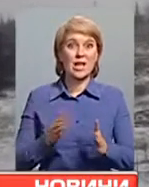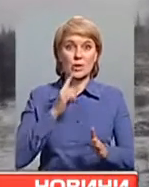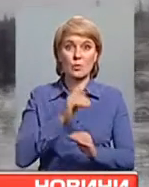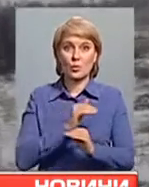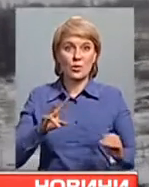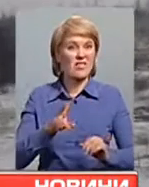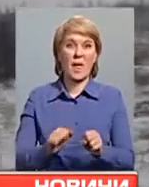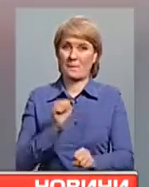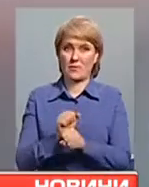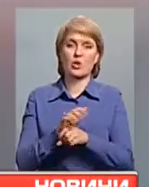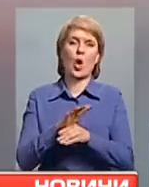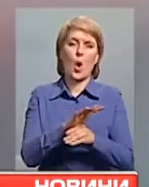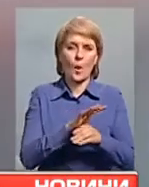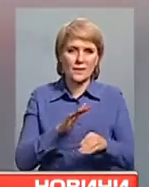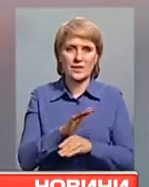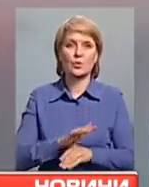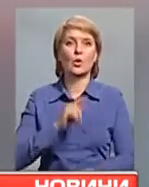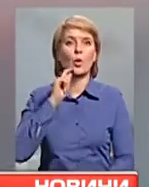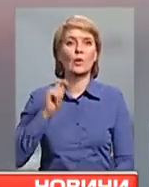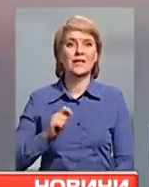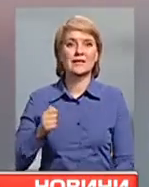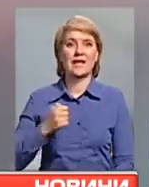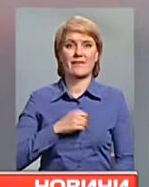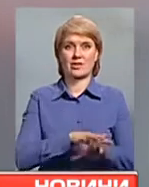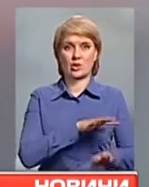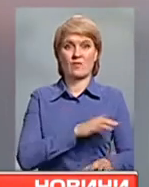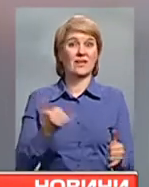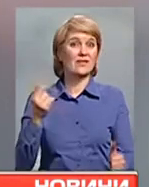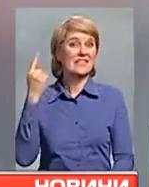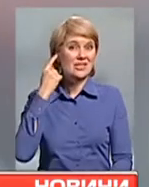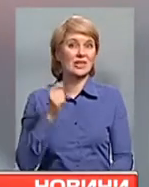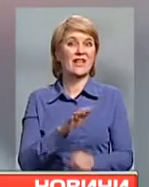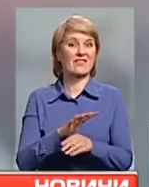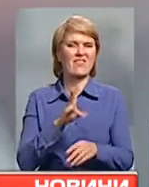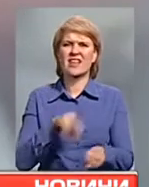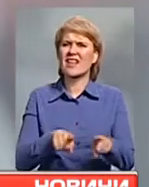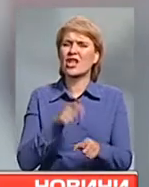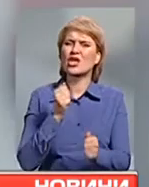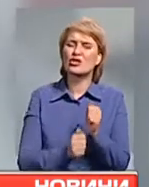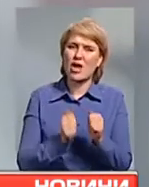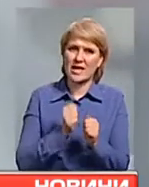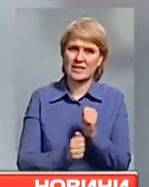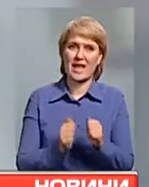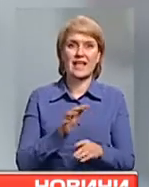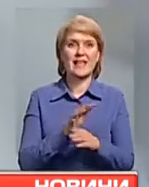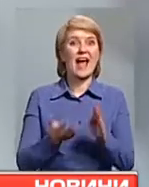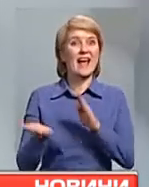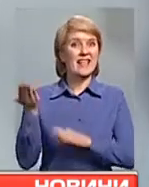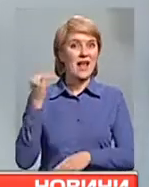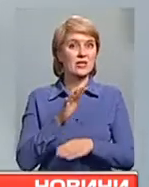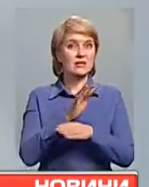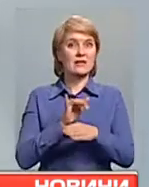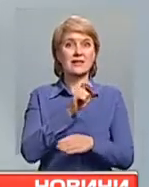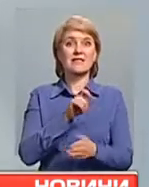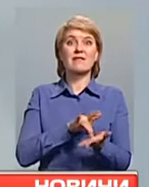обстрілювати українських військових. Сьогодні слышны взрывы. Они не такие частые и стреляют, ну, раньше били